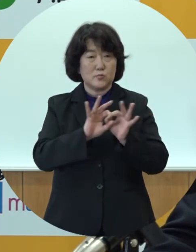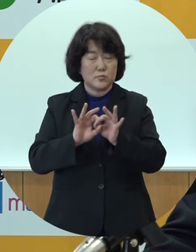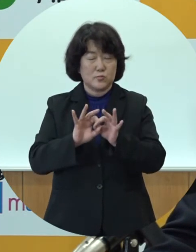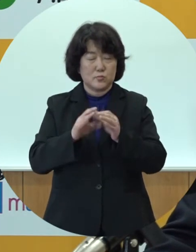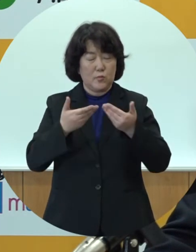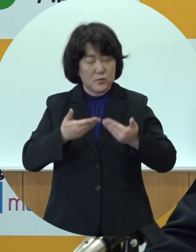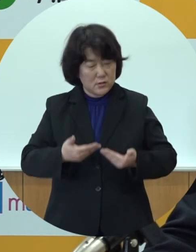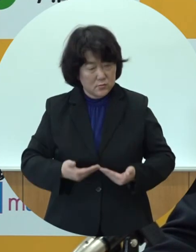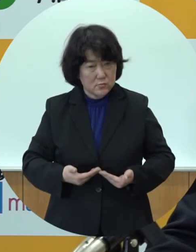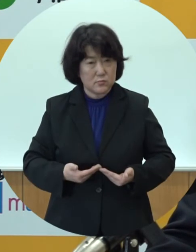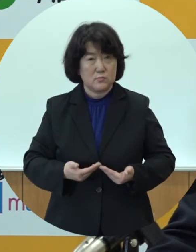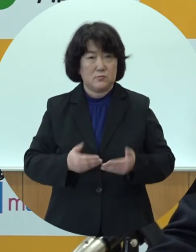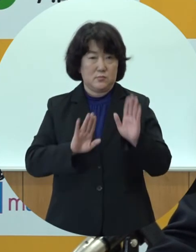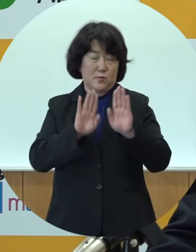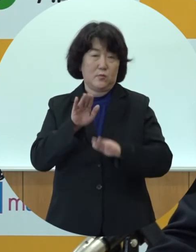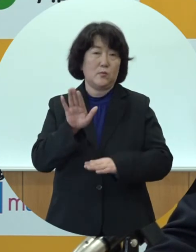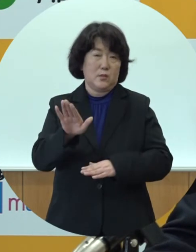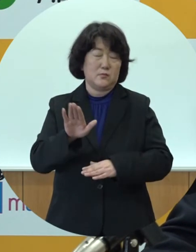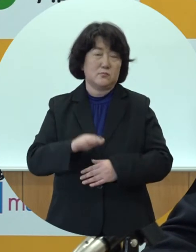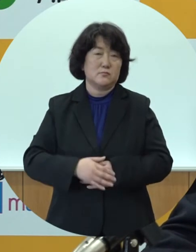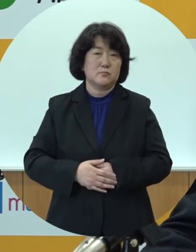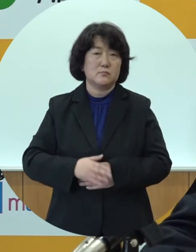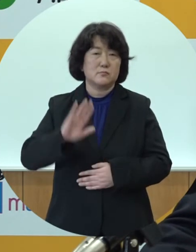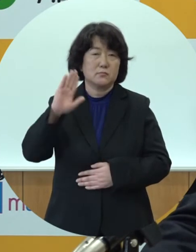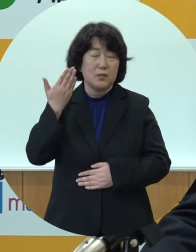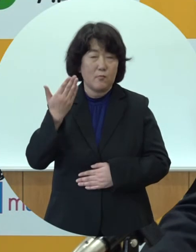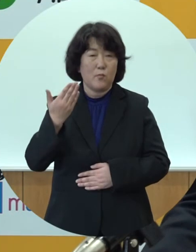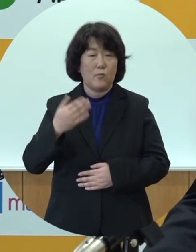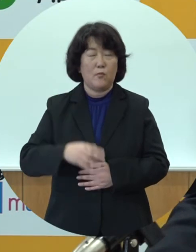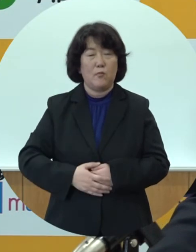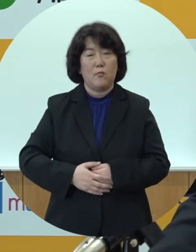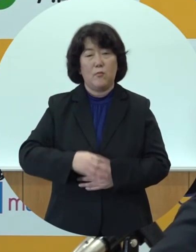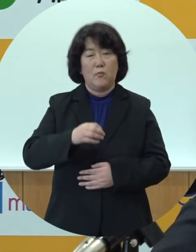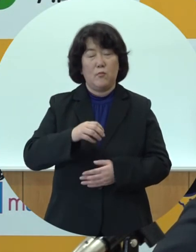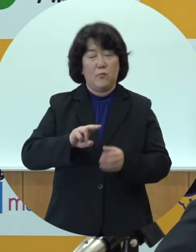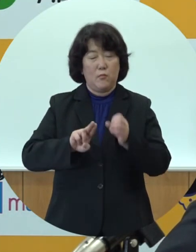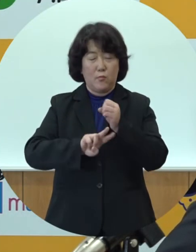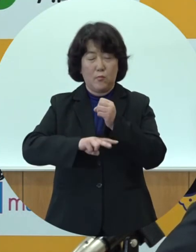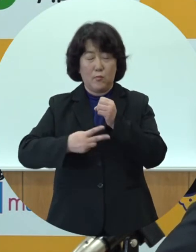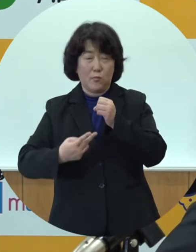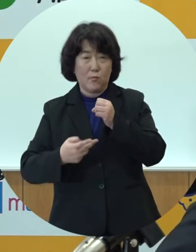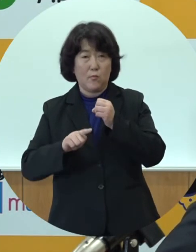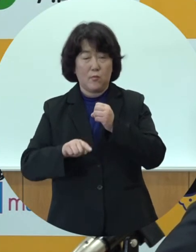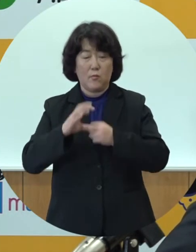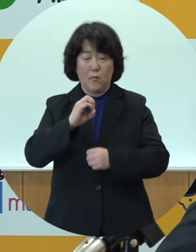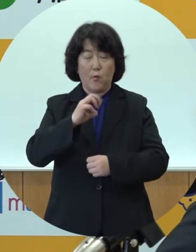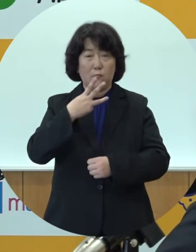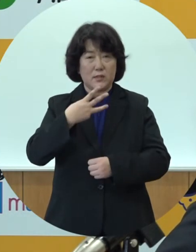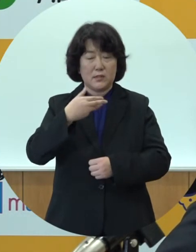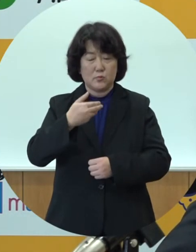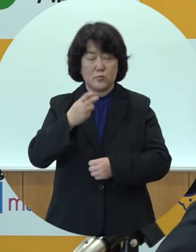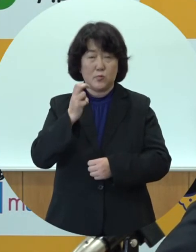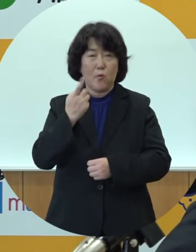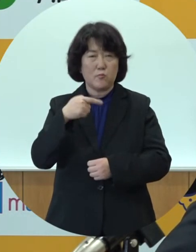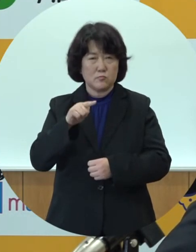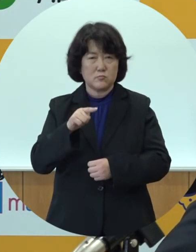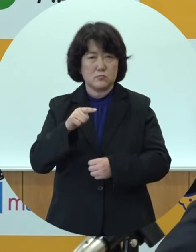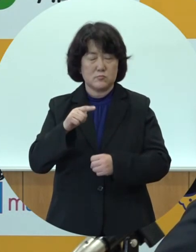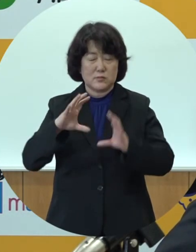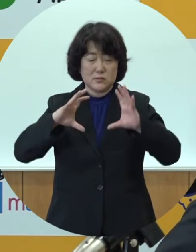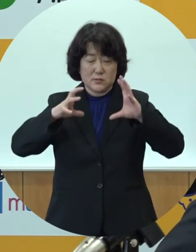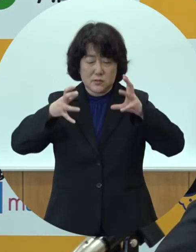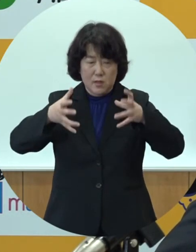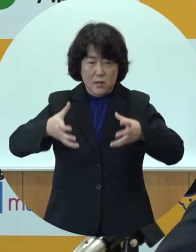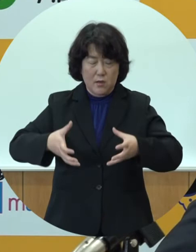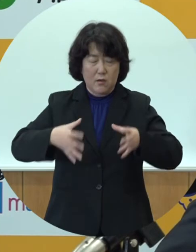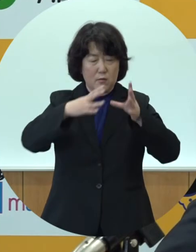にございます。しかしながらオミクロンという新たな変異株の陽性者が全世